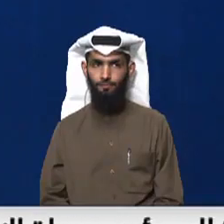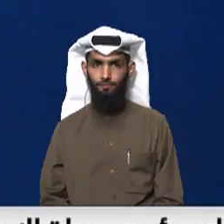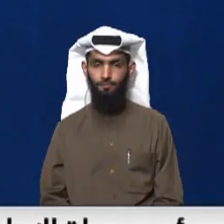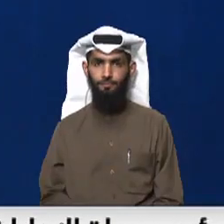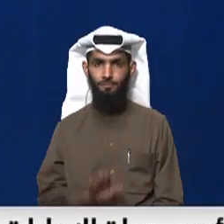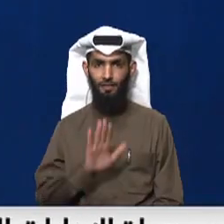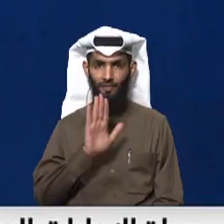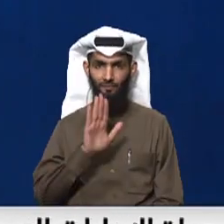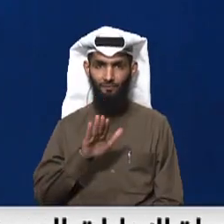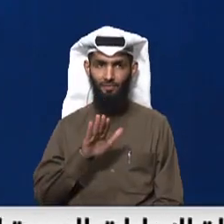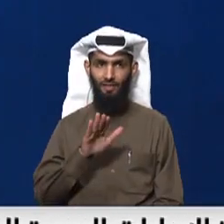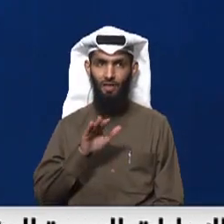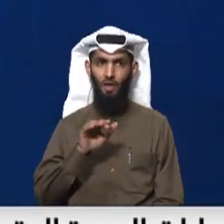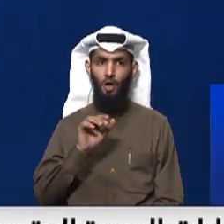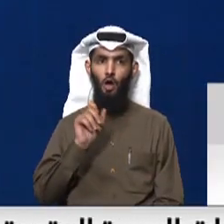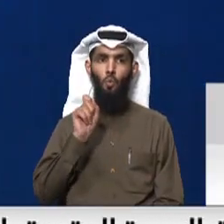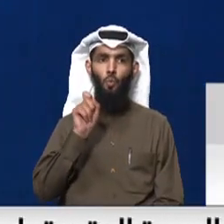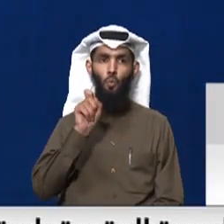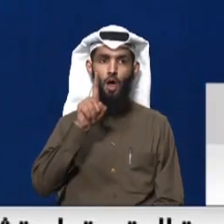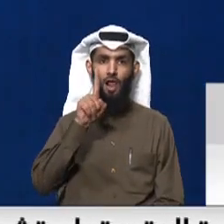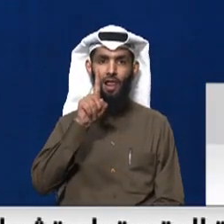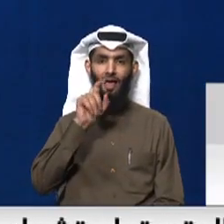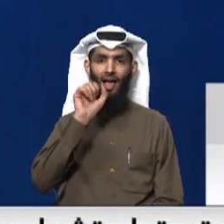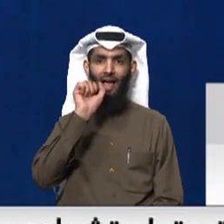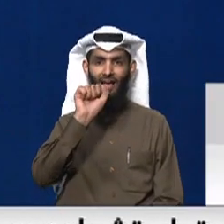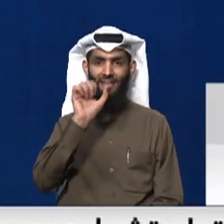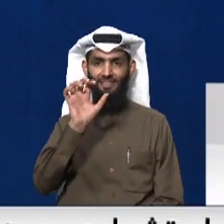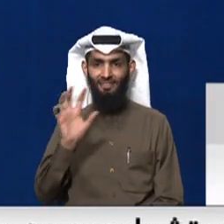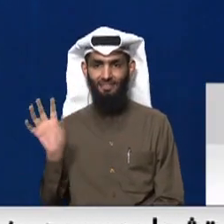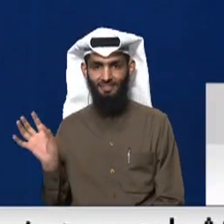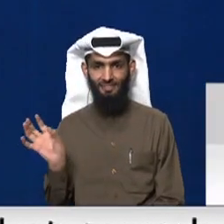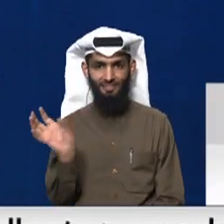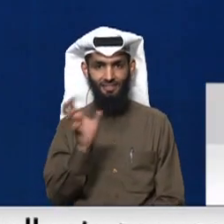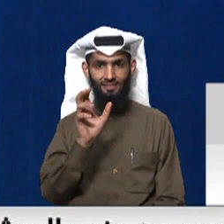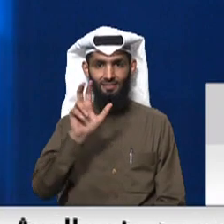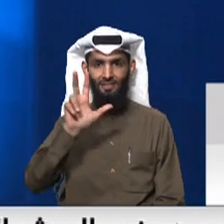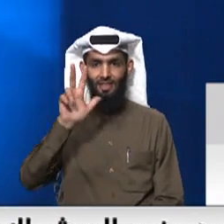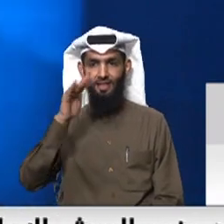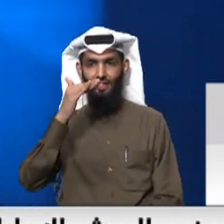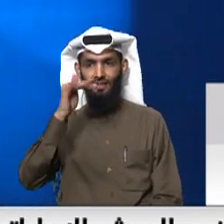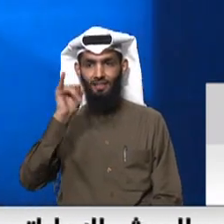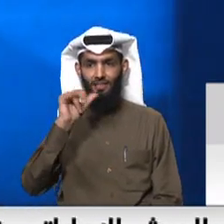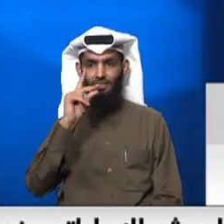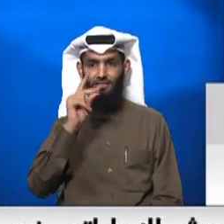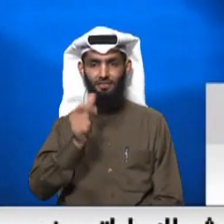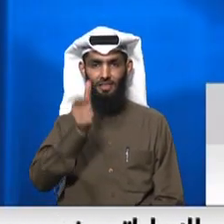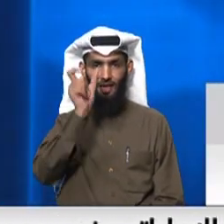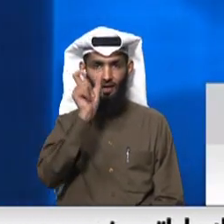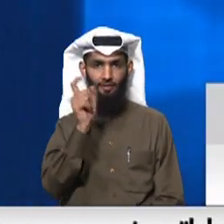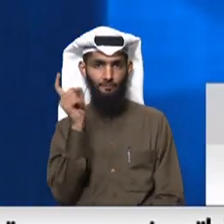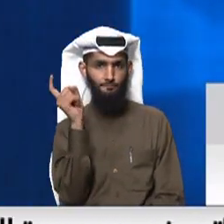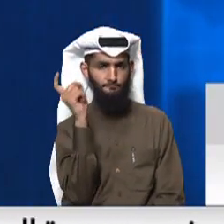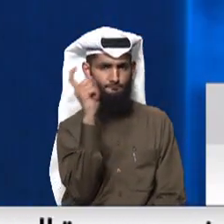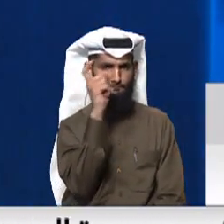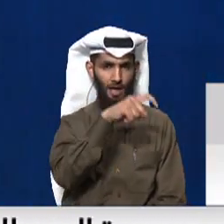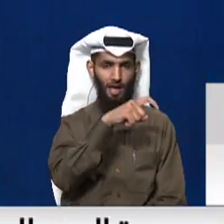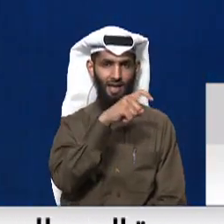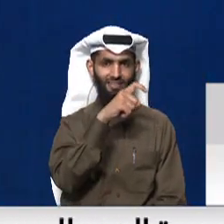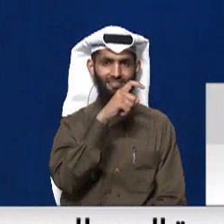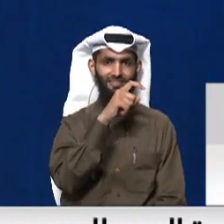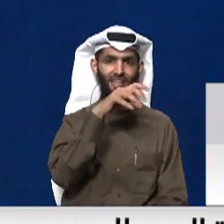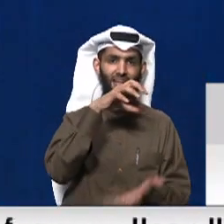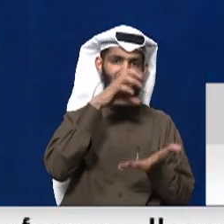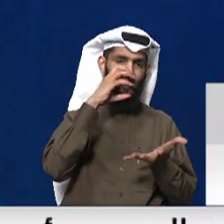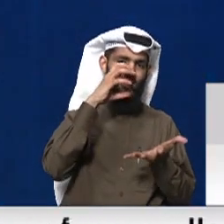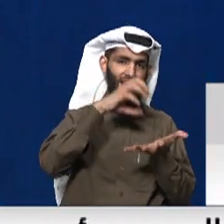ضمن منافسات الجولة الأولى لدور كرة اليد، تمكن خيطان من تحقيق انتصار مستحق على حساب الساحل